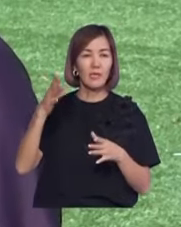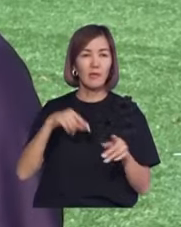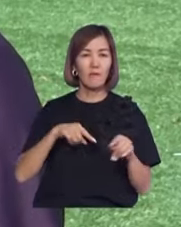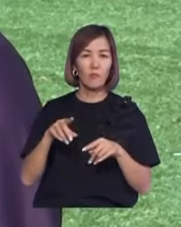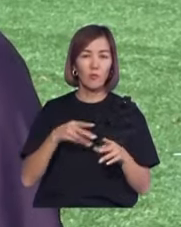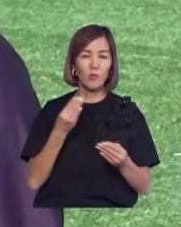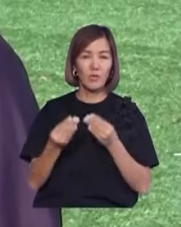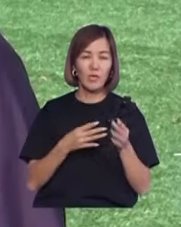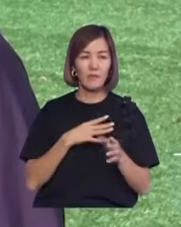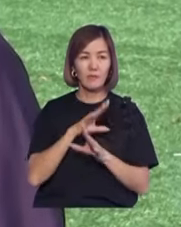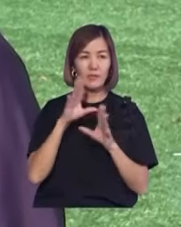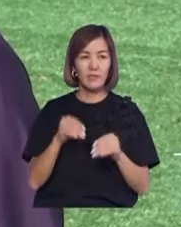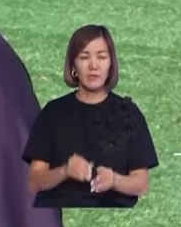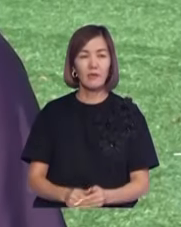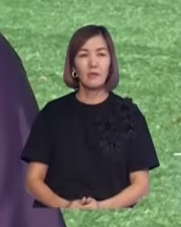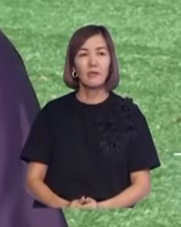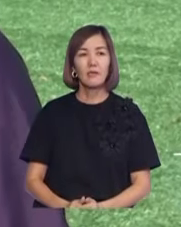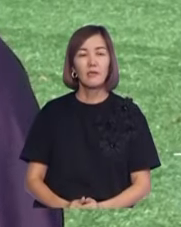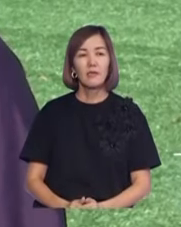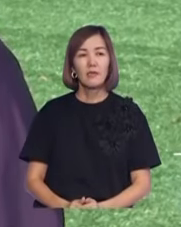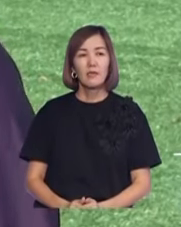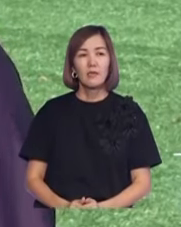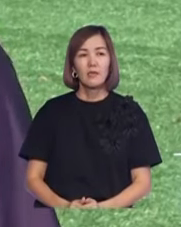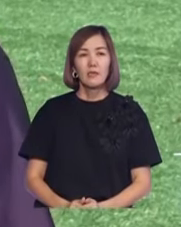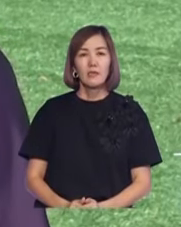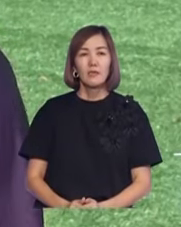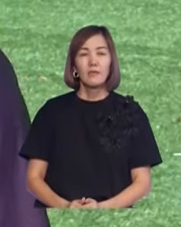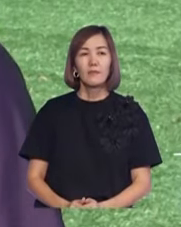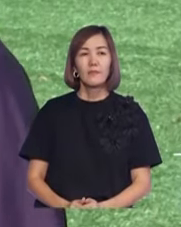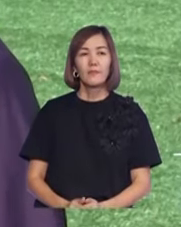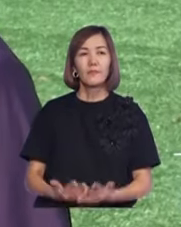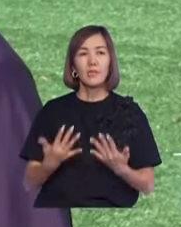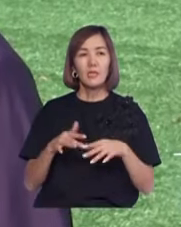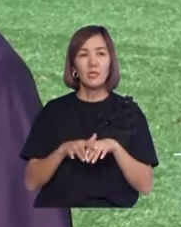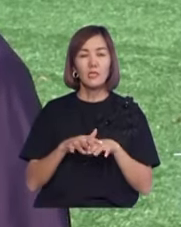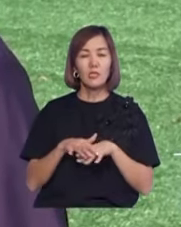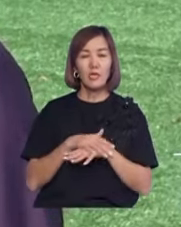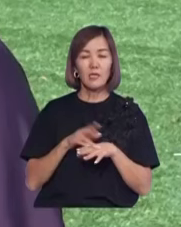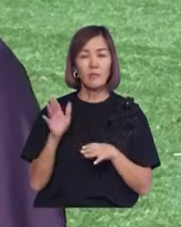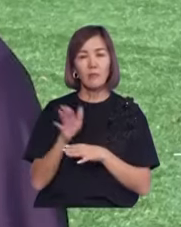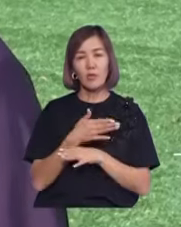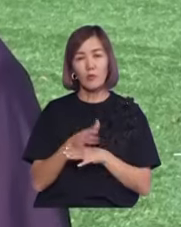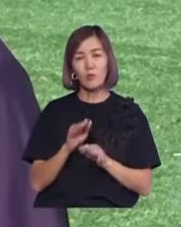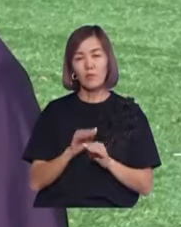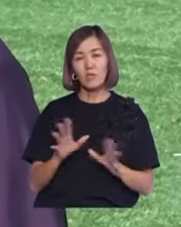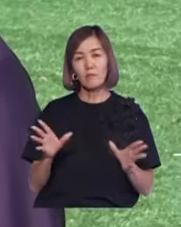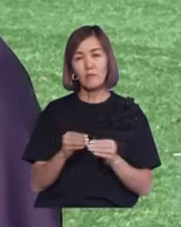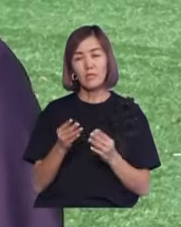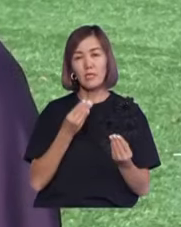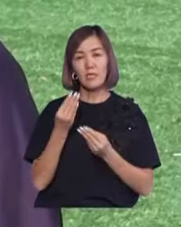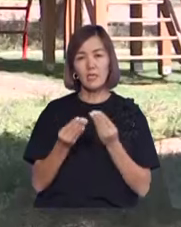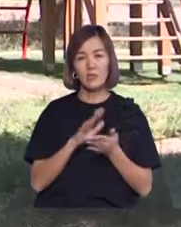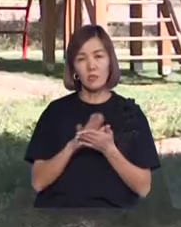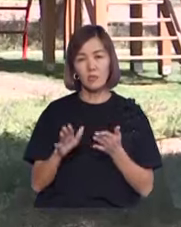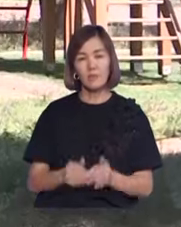футбол. Все играют. И сельчане приходят здесь на прогулку вечером. С детьми приходят, играют. Чисто